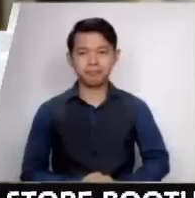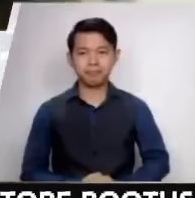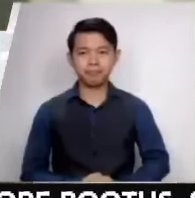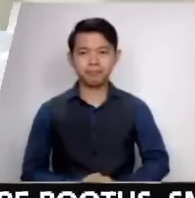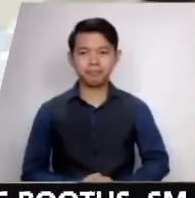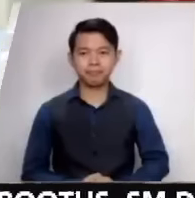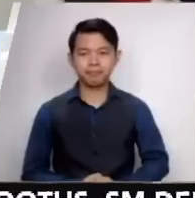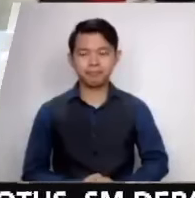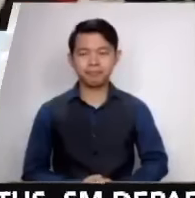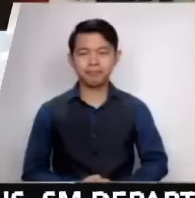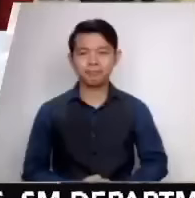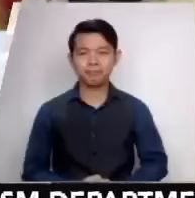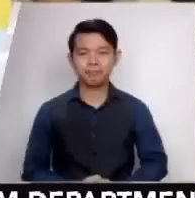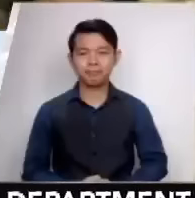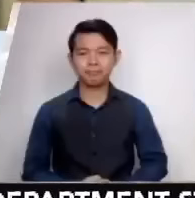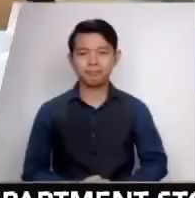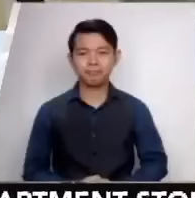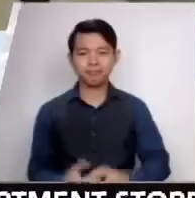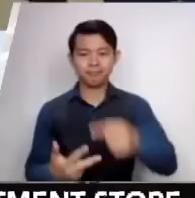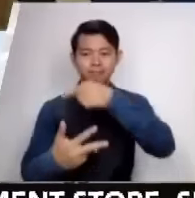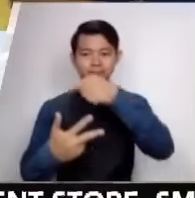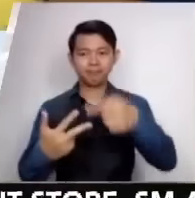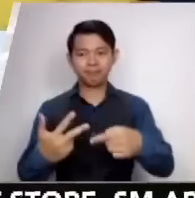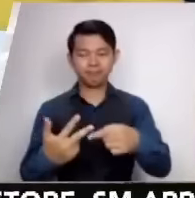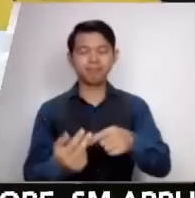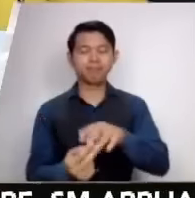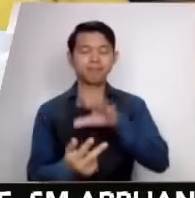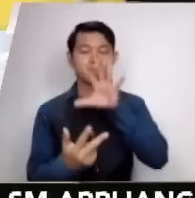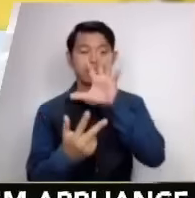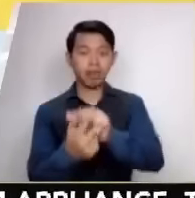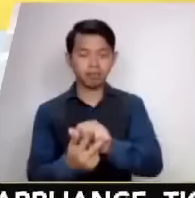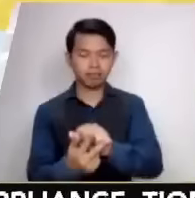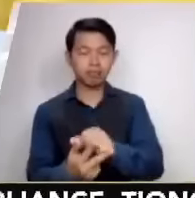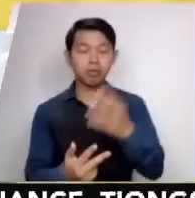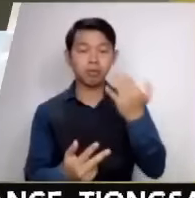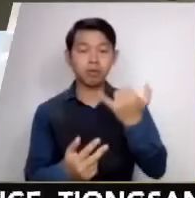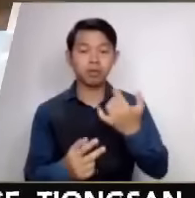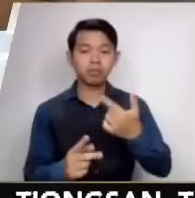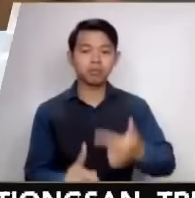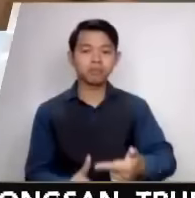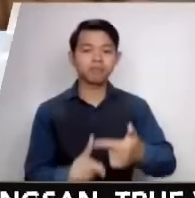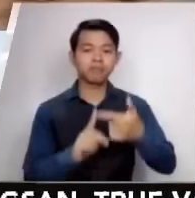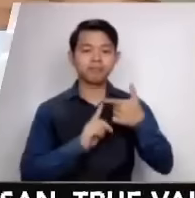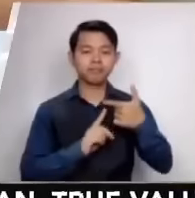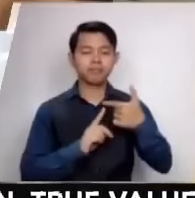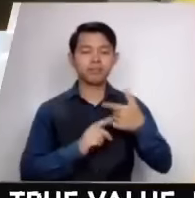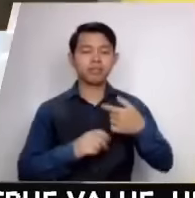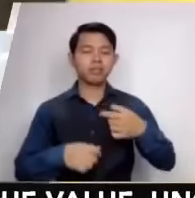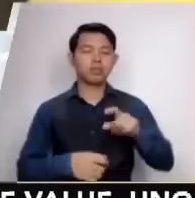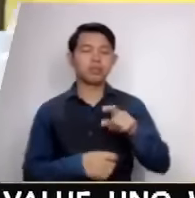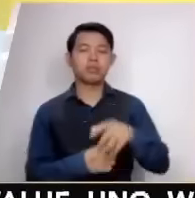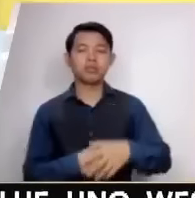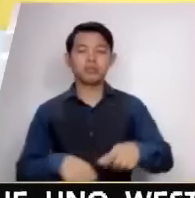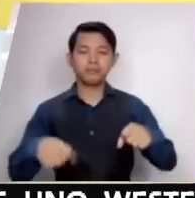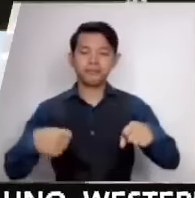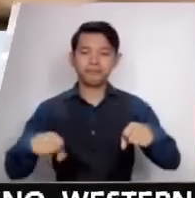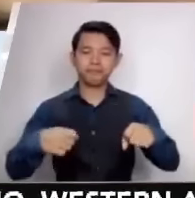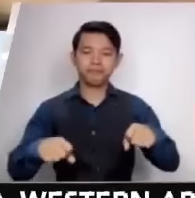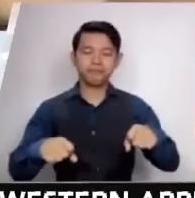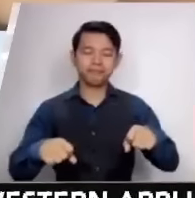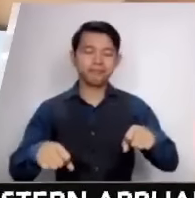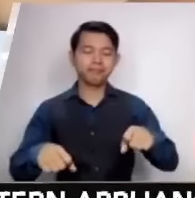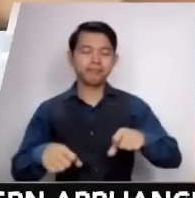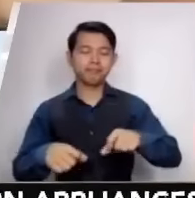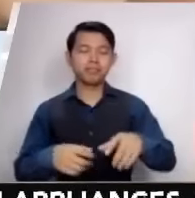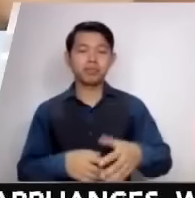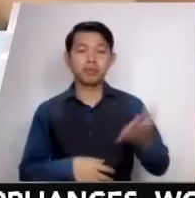Walang kawala sa polisya ang tatlong magkakaibigan na nang hold up umano na motorcycle taxi rider sa barangay Bagbag, Novaliches, Quezon City. Kwento